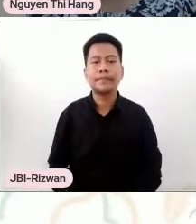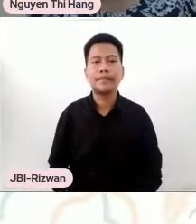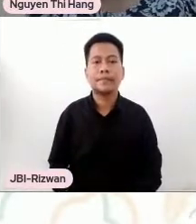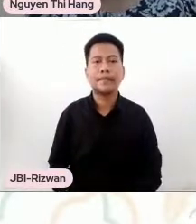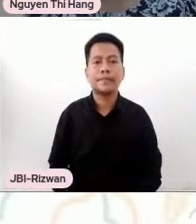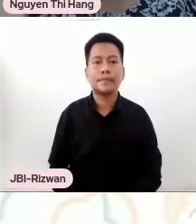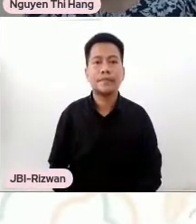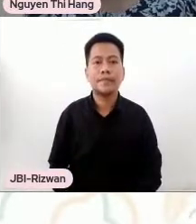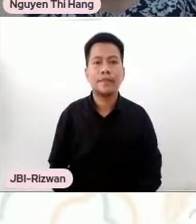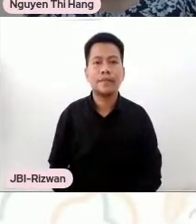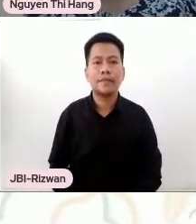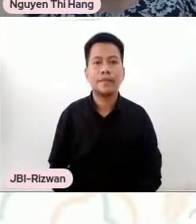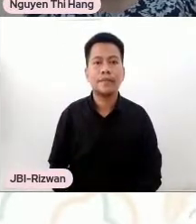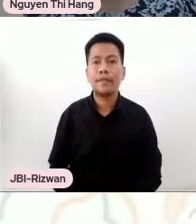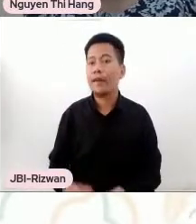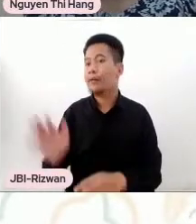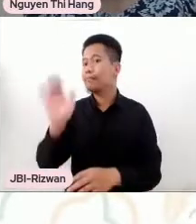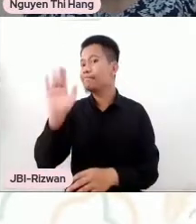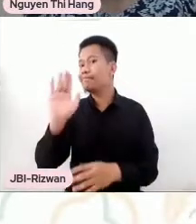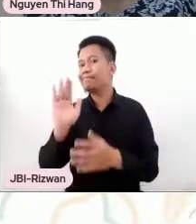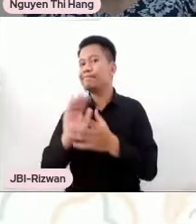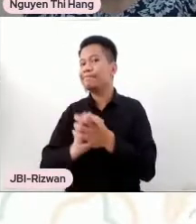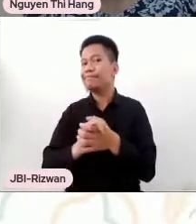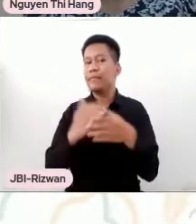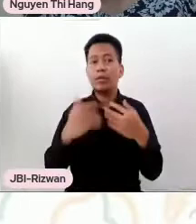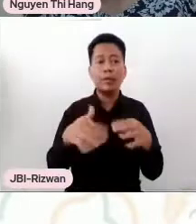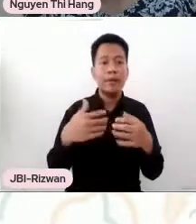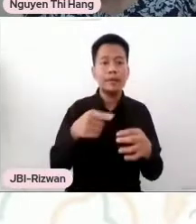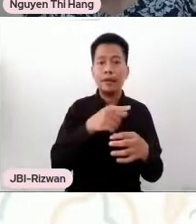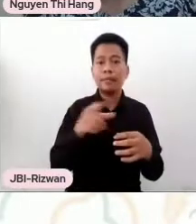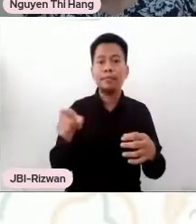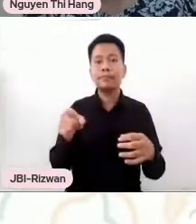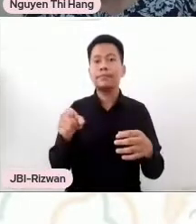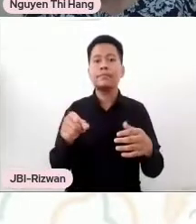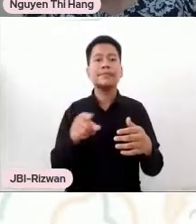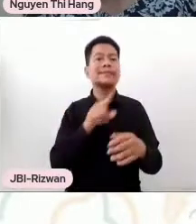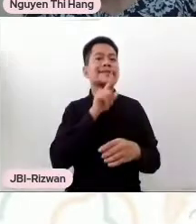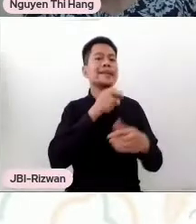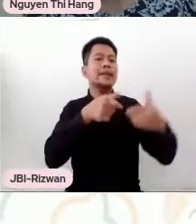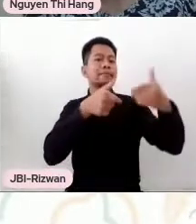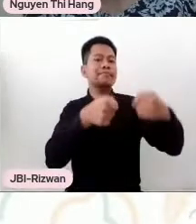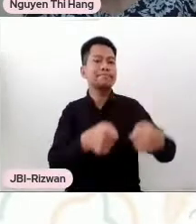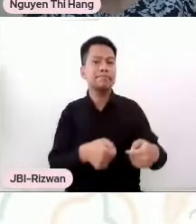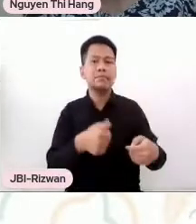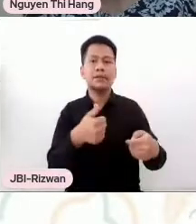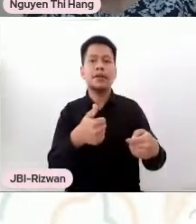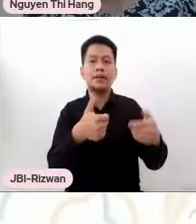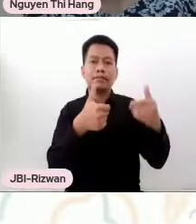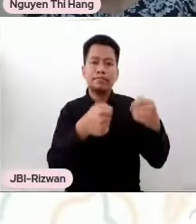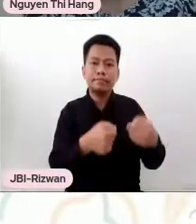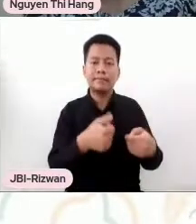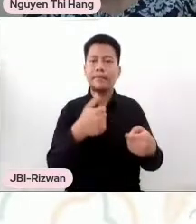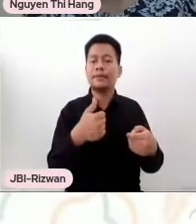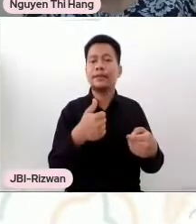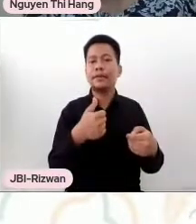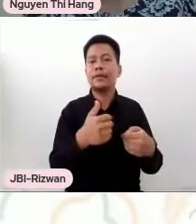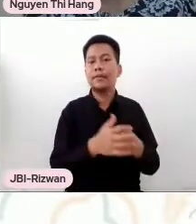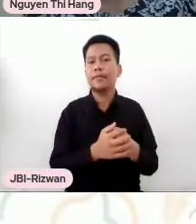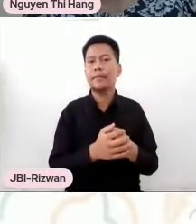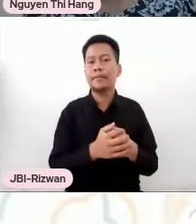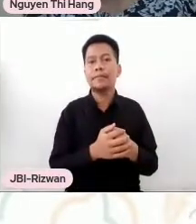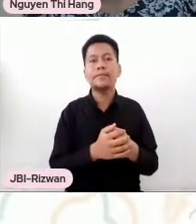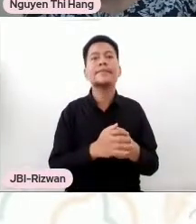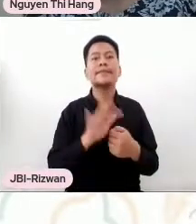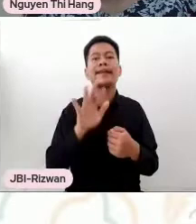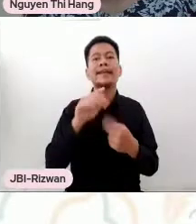atau sahabat luar biasa bisa menulis pertanyaan pada chat room ya, agar bisa dibaca oleh